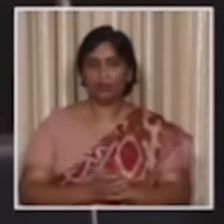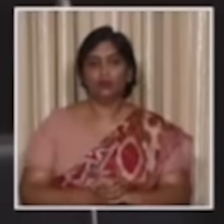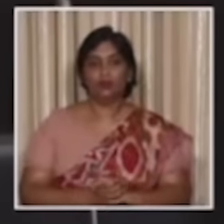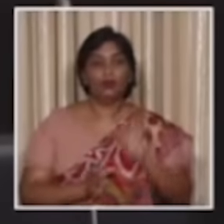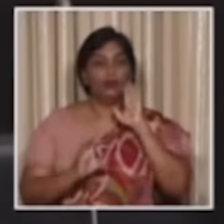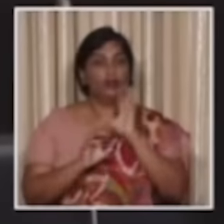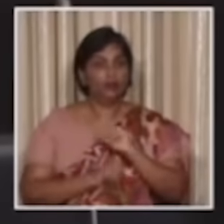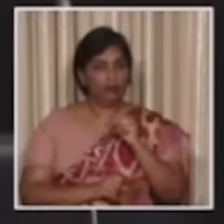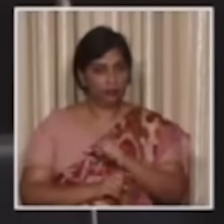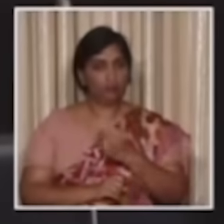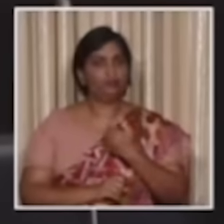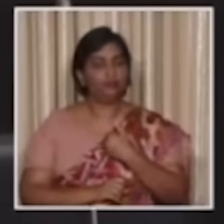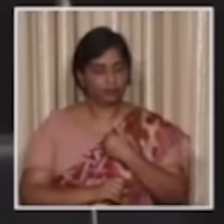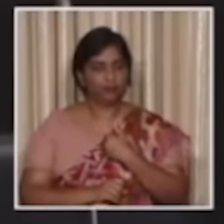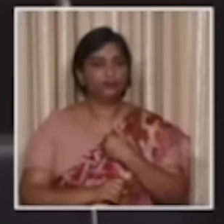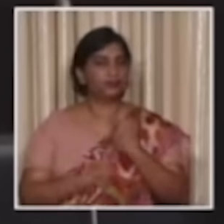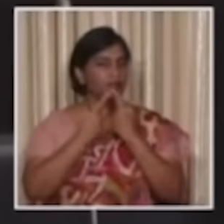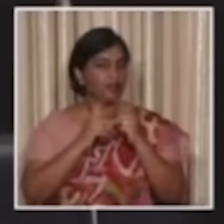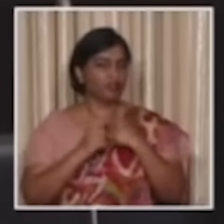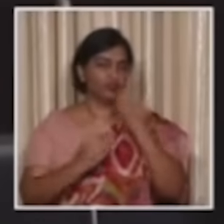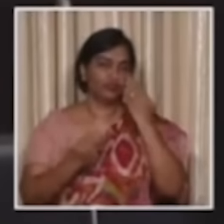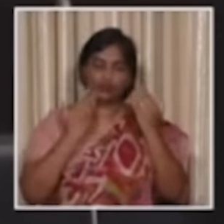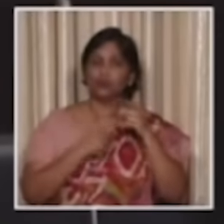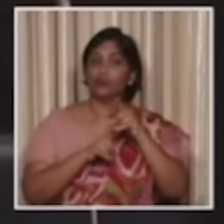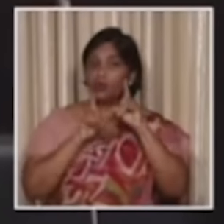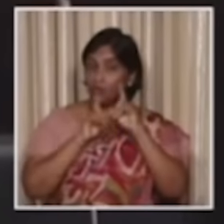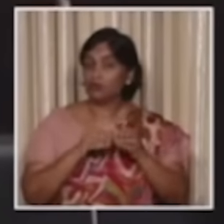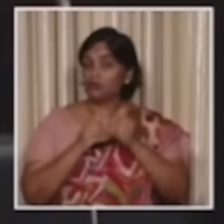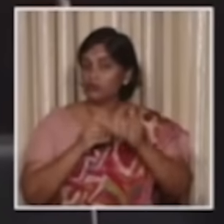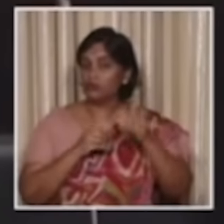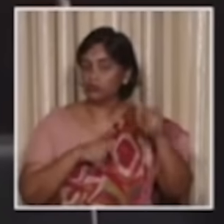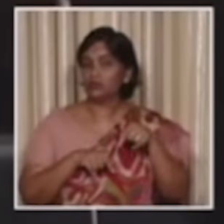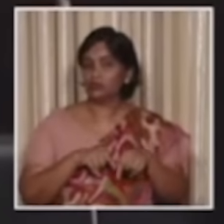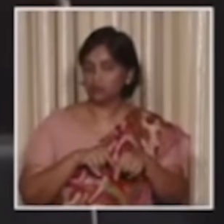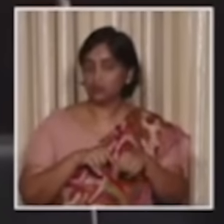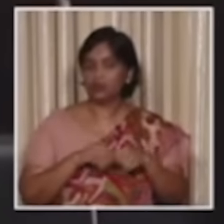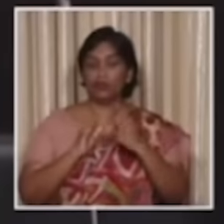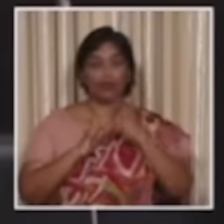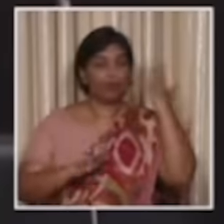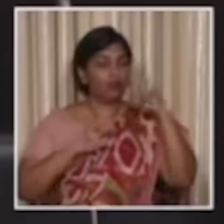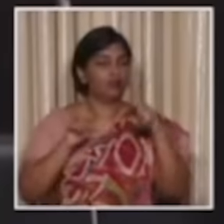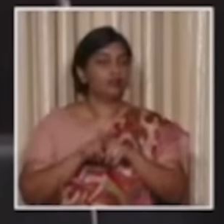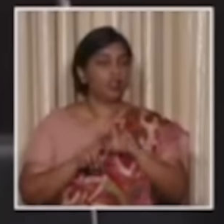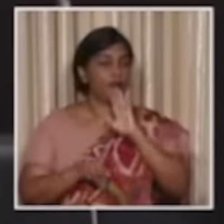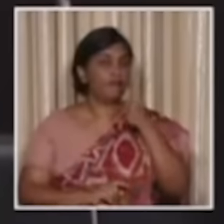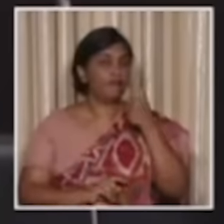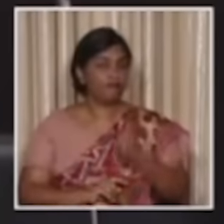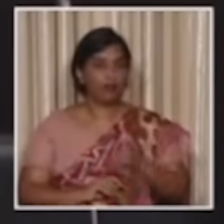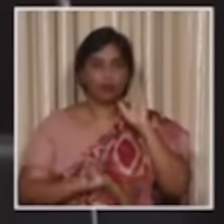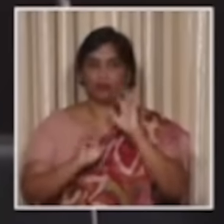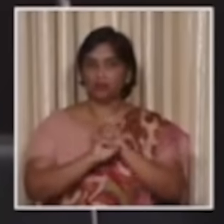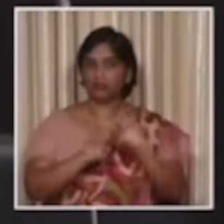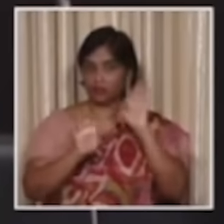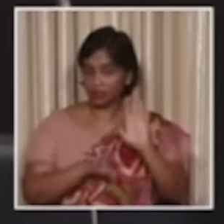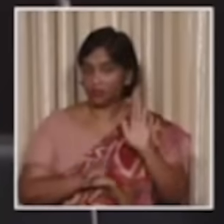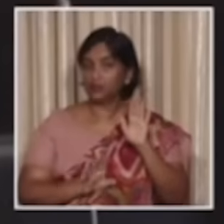ඒ ප්‍රකාශනෙත් අපි නොයෙකුත් දේවල් දකිනවා. දැන් එතරම් දුරට මේක ජාත්‍යන්තර වශයෙන් වැදගත් හෙළිදරව්වක් වෙලා